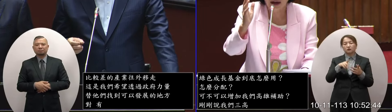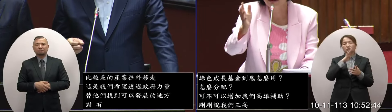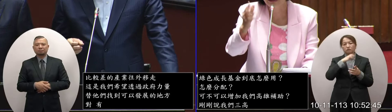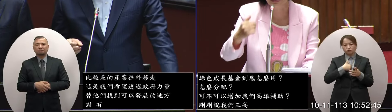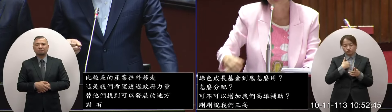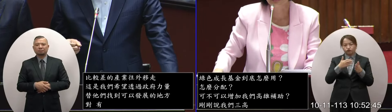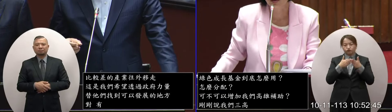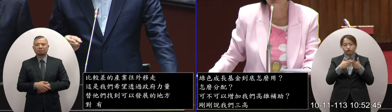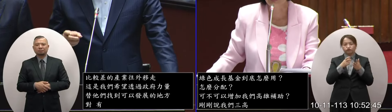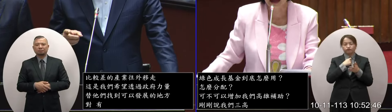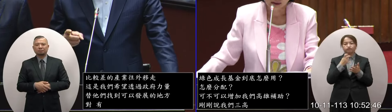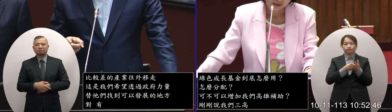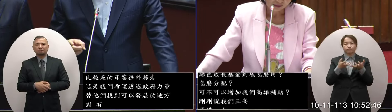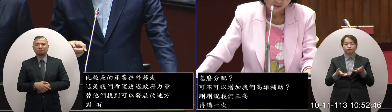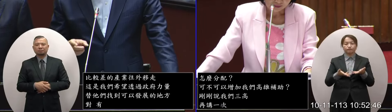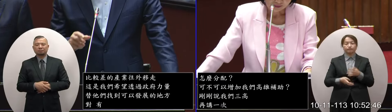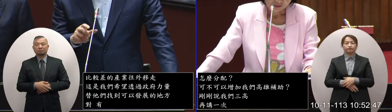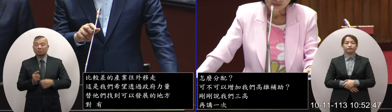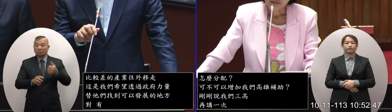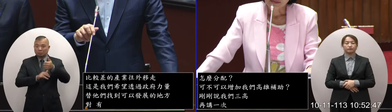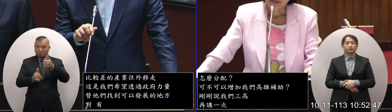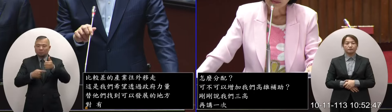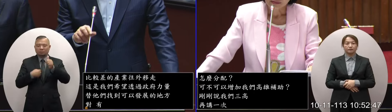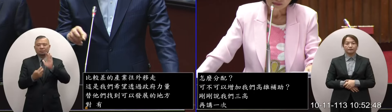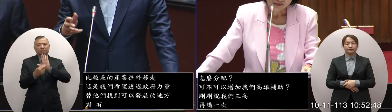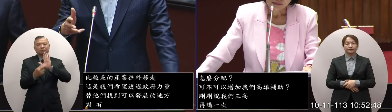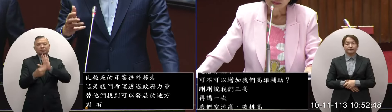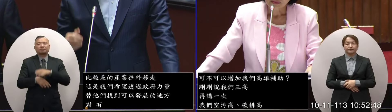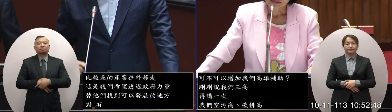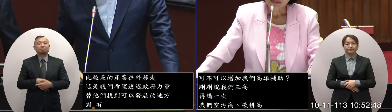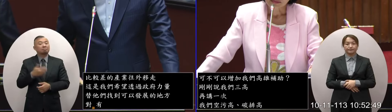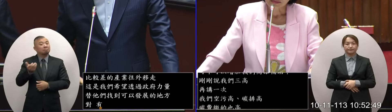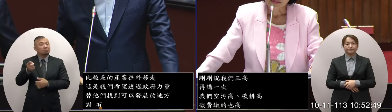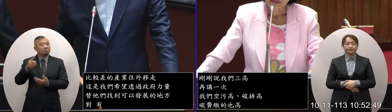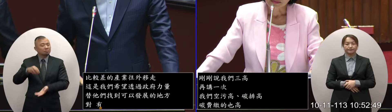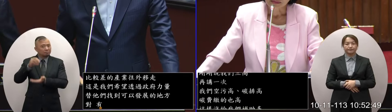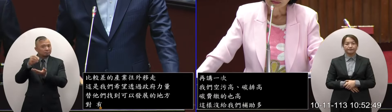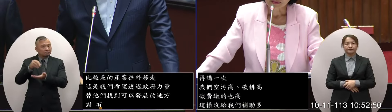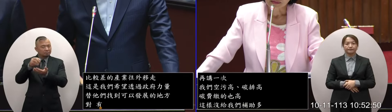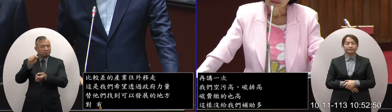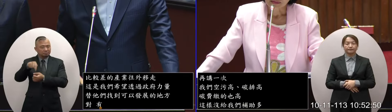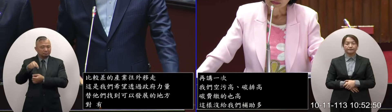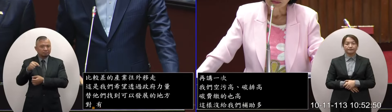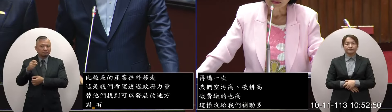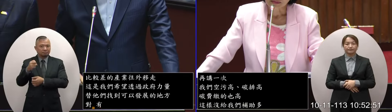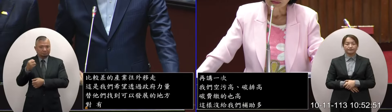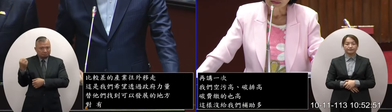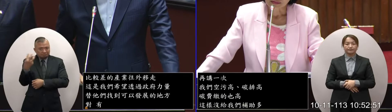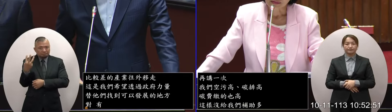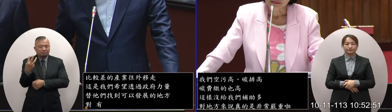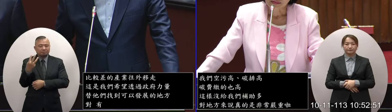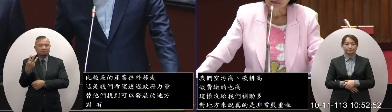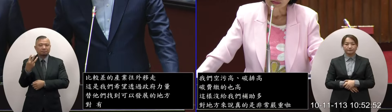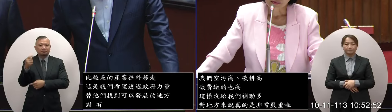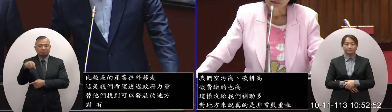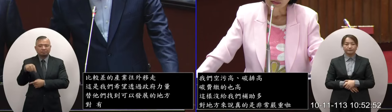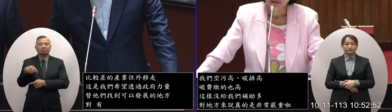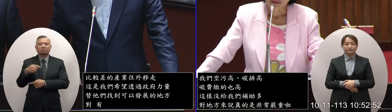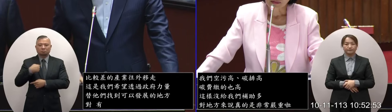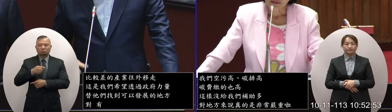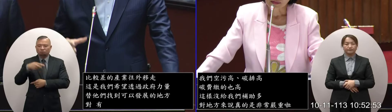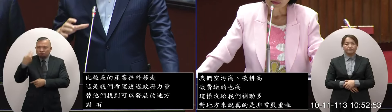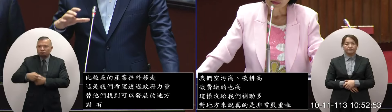非常非常的严重了。 委员，我们跟你报告一下，您刚才所指教的这三个领域啊，我们都可以再处